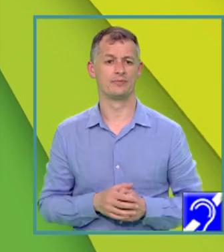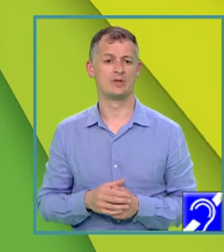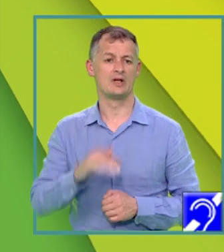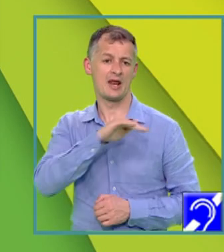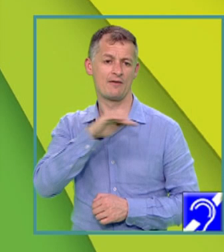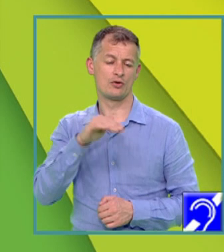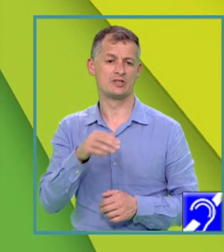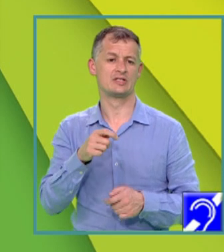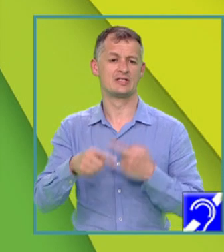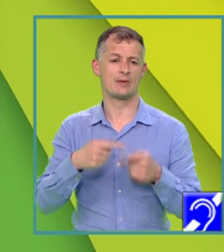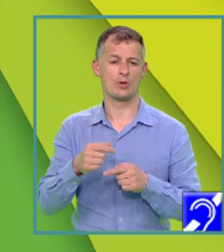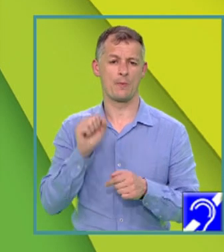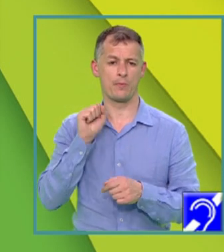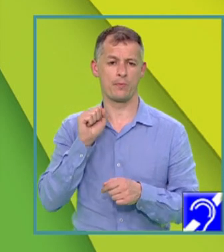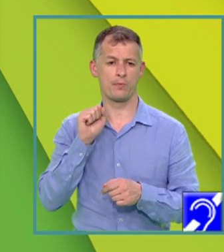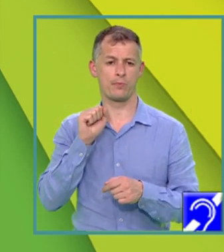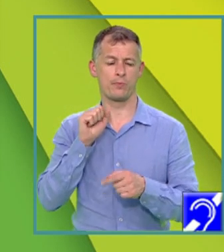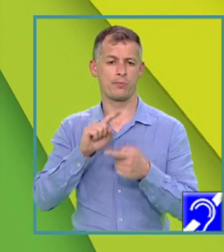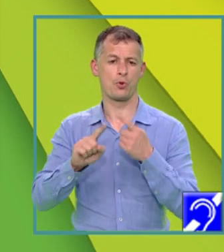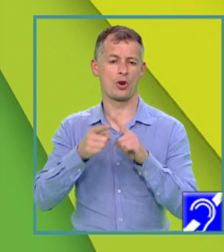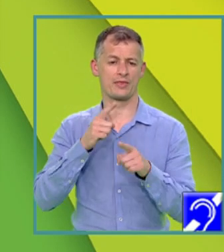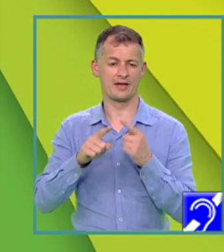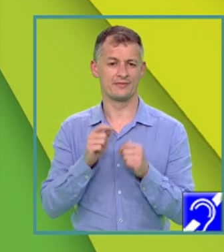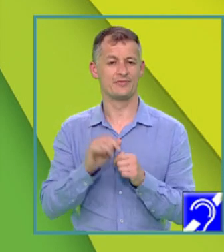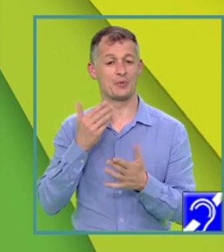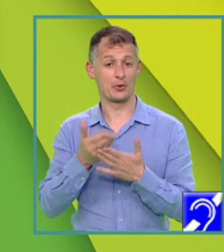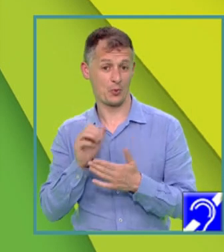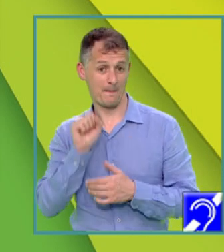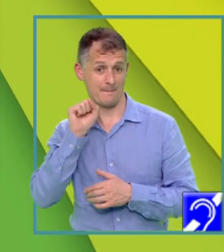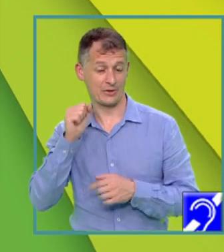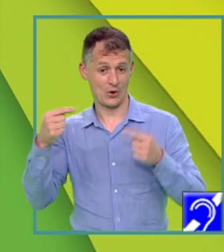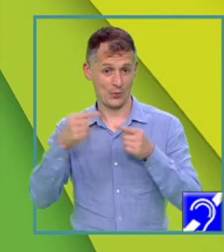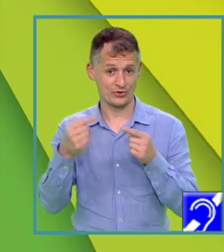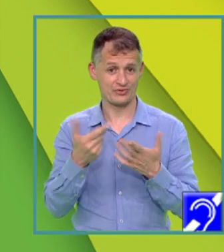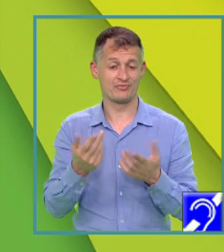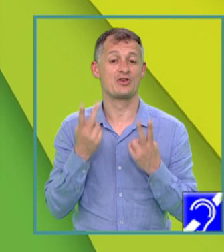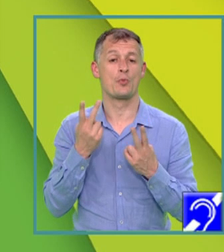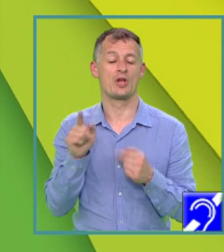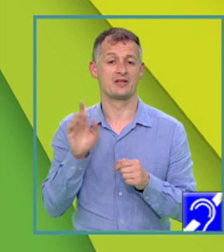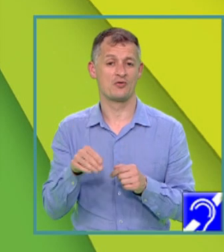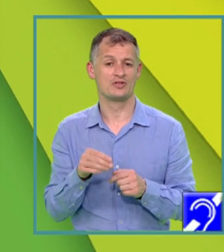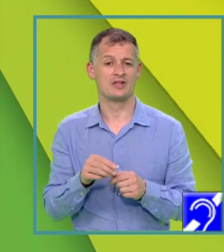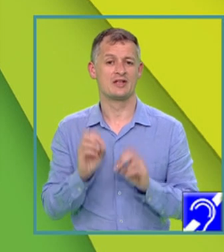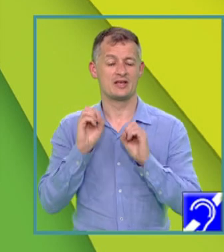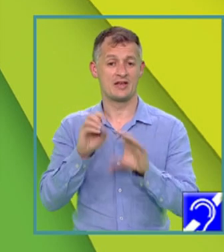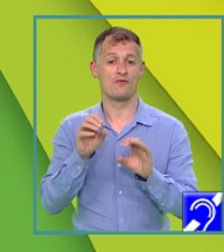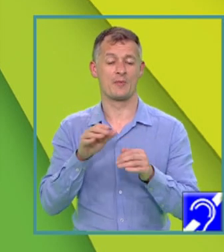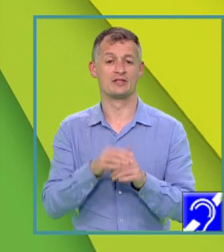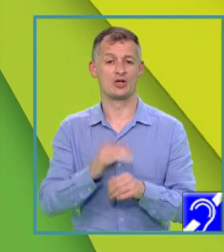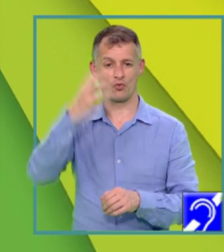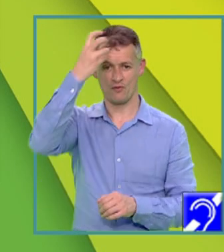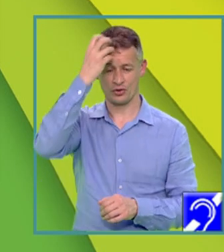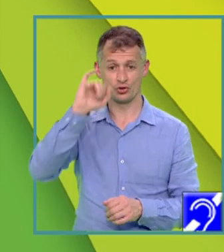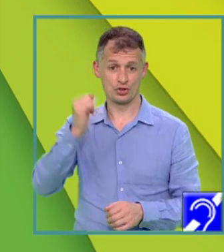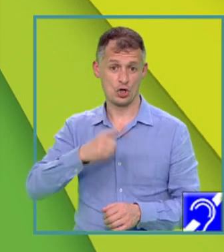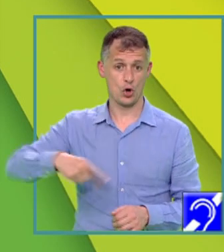politic, identificăm și partidele de opoziție. Ce rol au acestea? În primul rând, să informeze, să explice guvernului, dar și nouă publicului